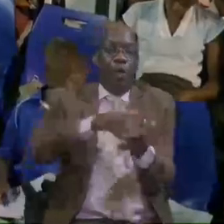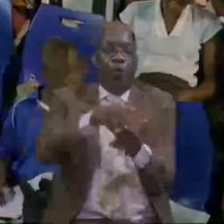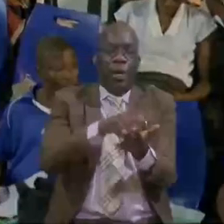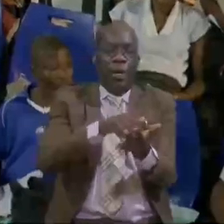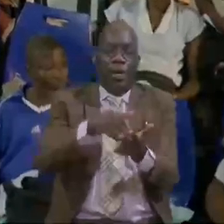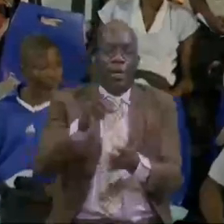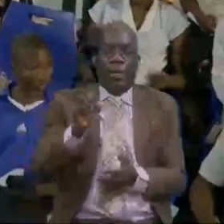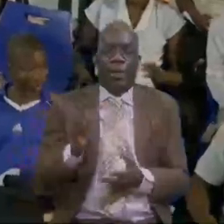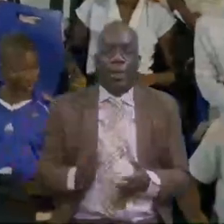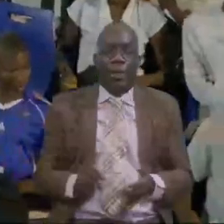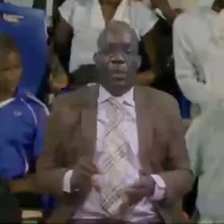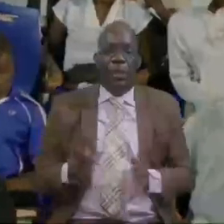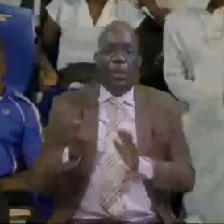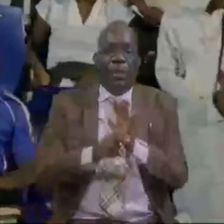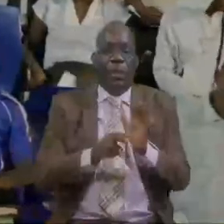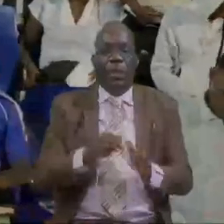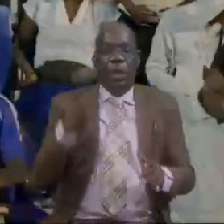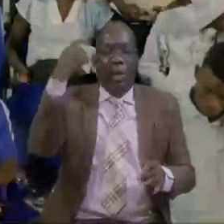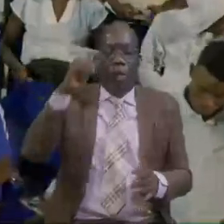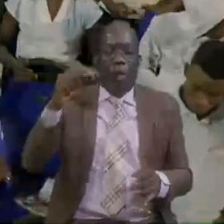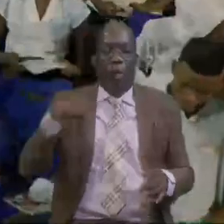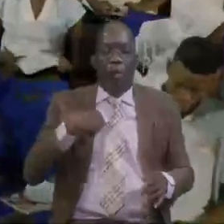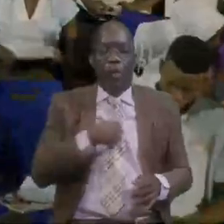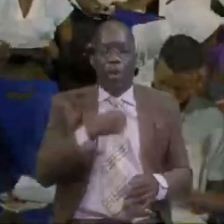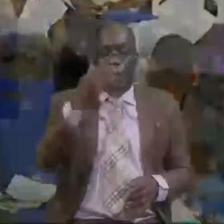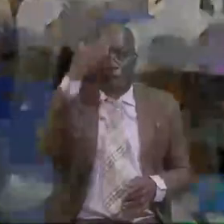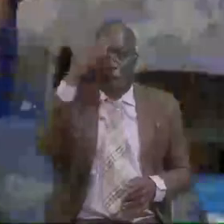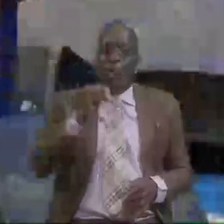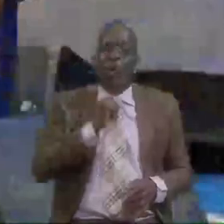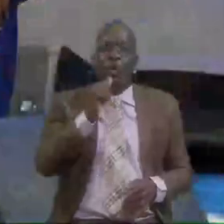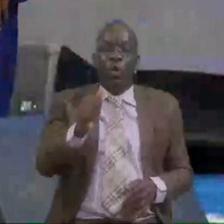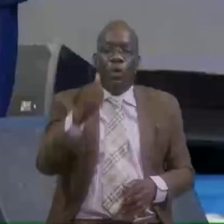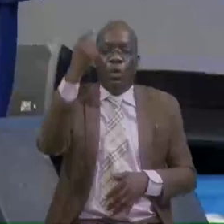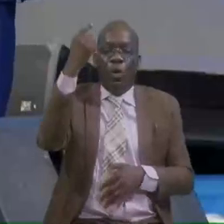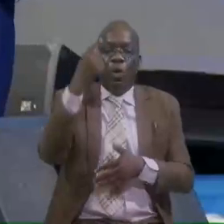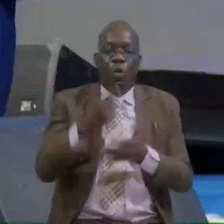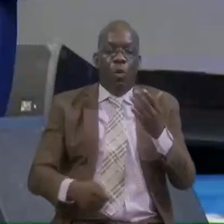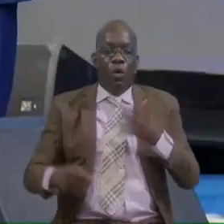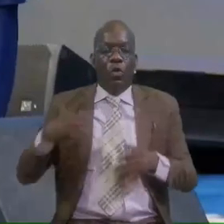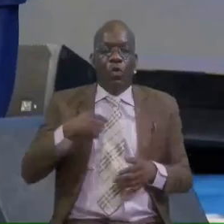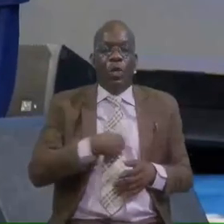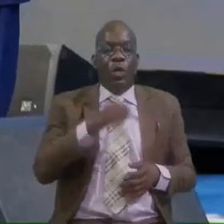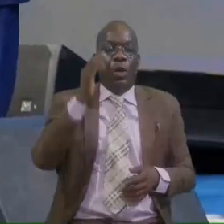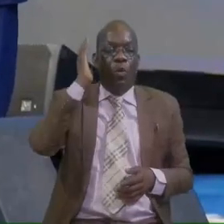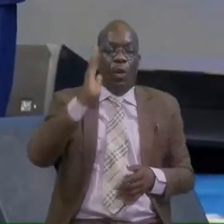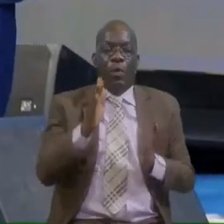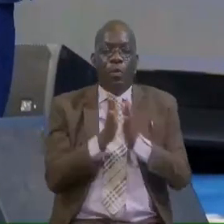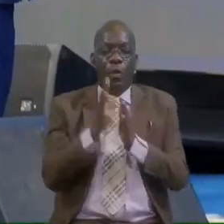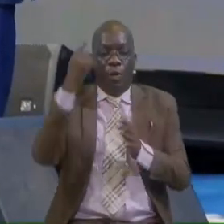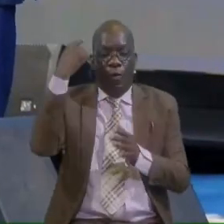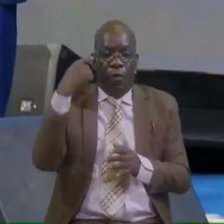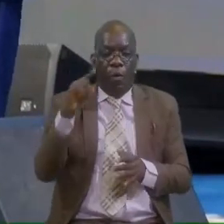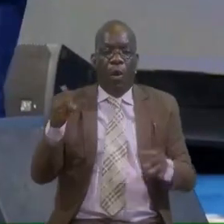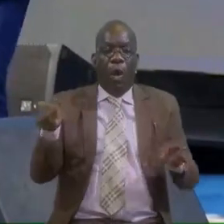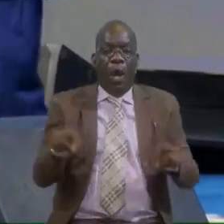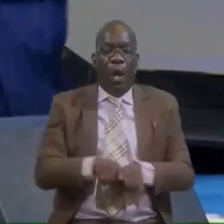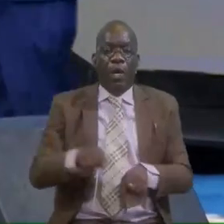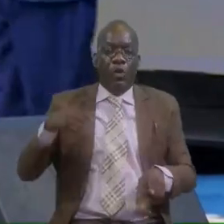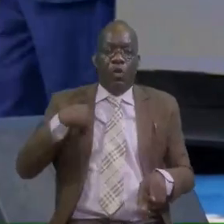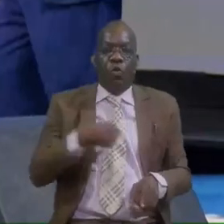faiblesse, car nous ne savons pas ce qui nous convient de demander dans